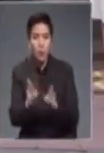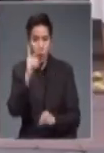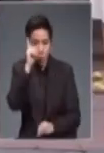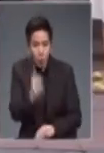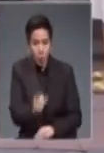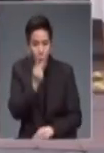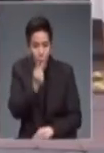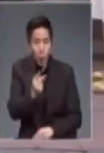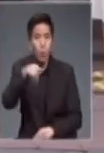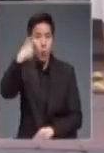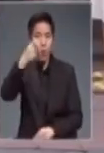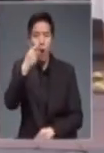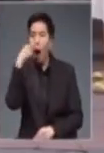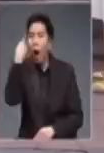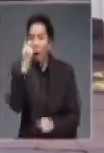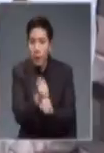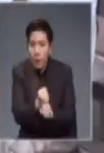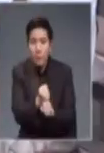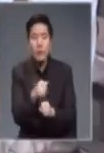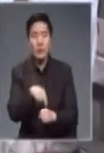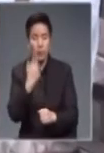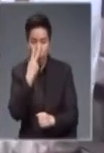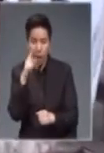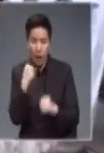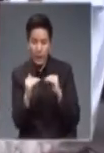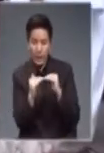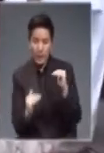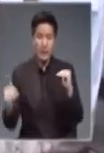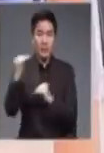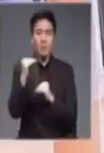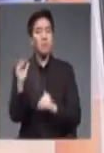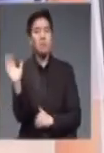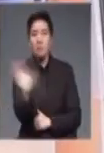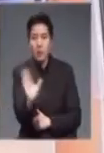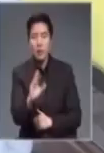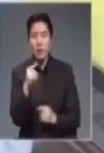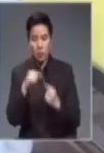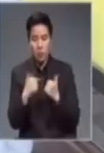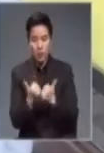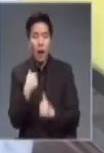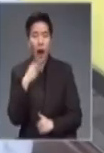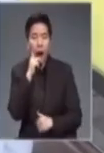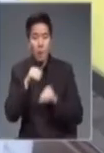จังหวัดเข้าไปให้ความรู้สร้างความเข้าใจให้กับพี่น้องประชาชนในหมู่บ้านที่ประสบปัญห